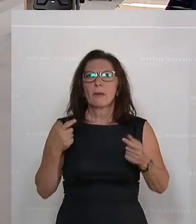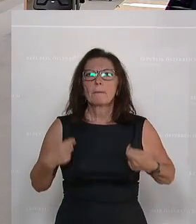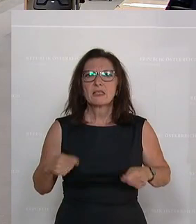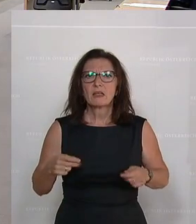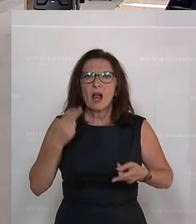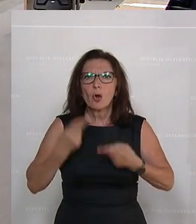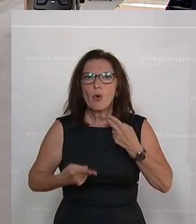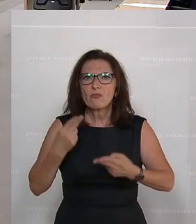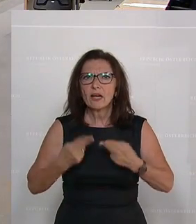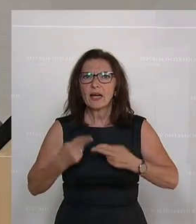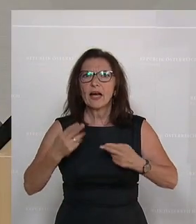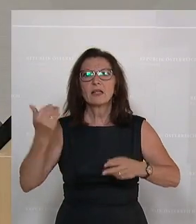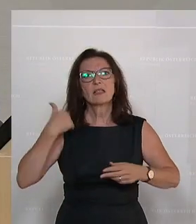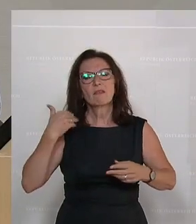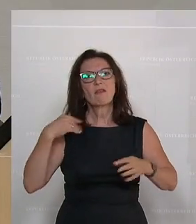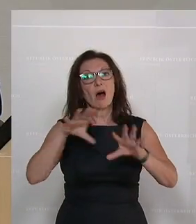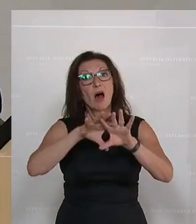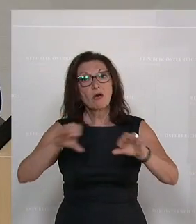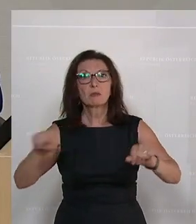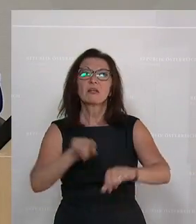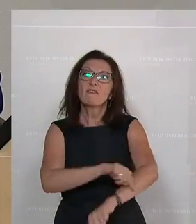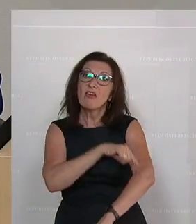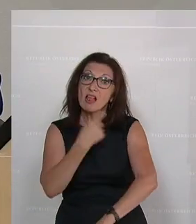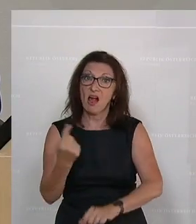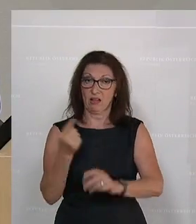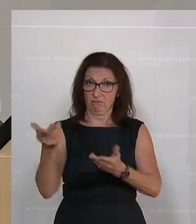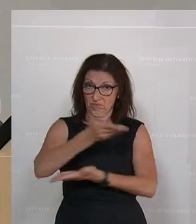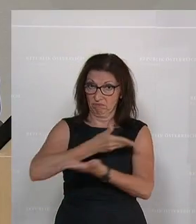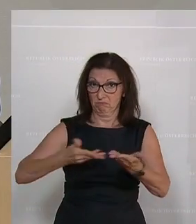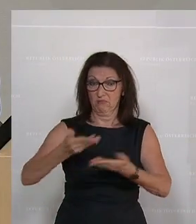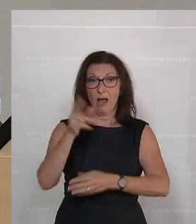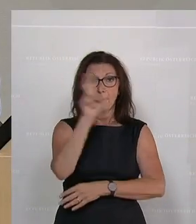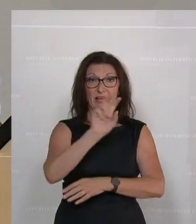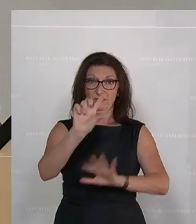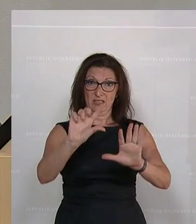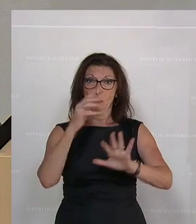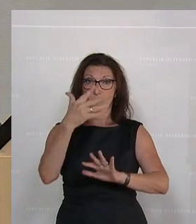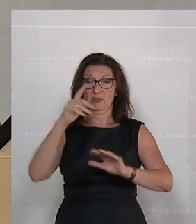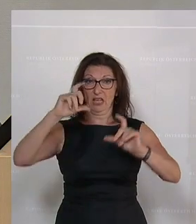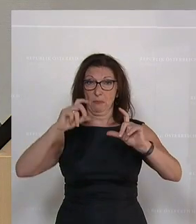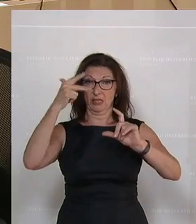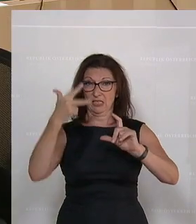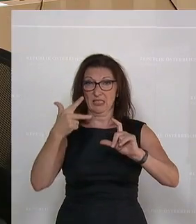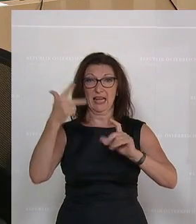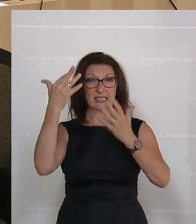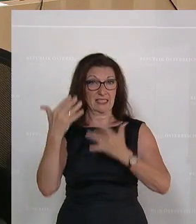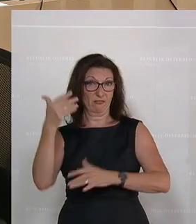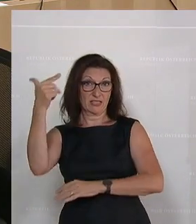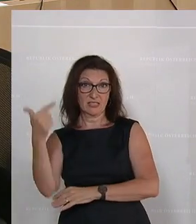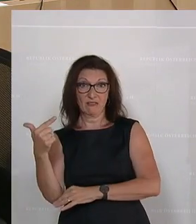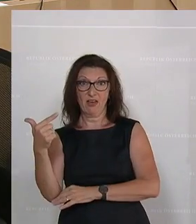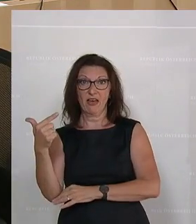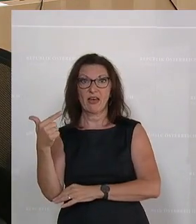der konsens über die debatte so das einmalige 250 euro hohe klima